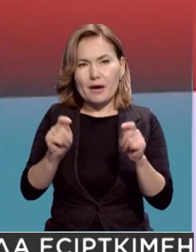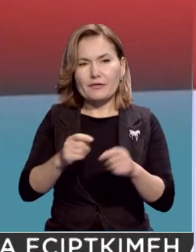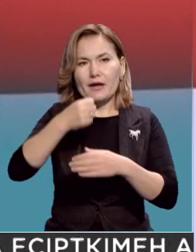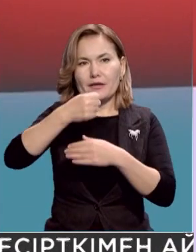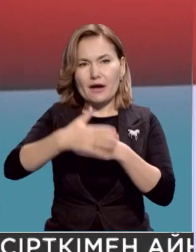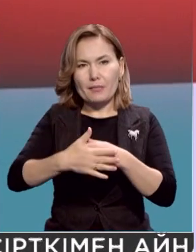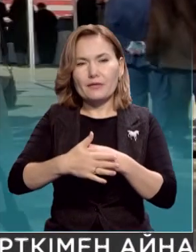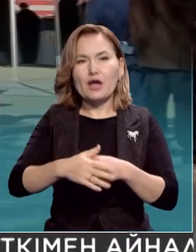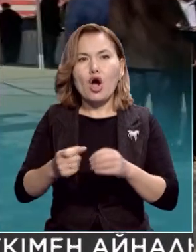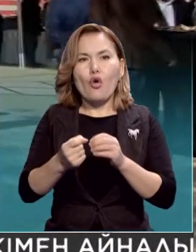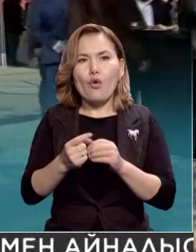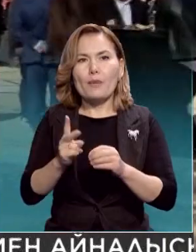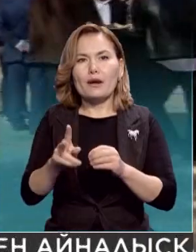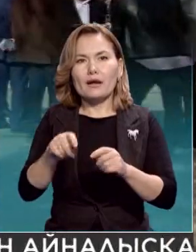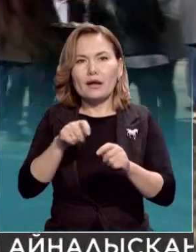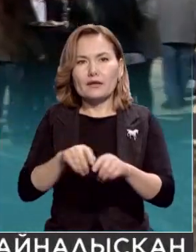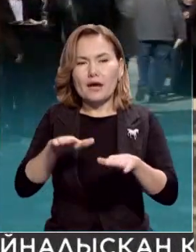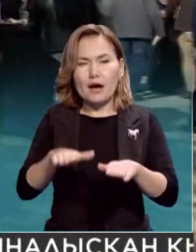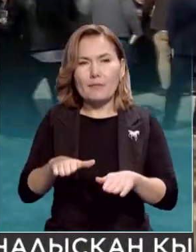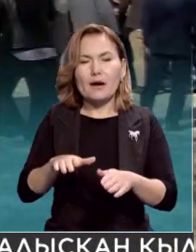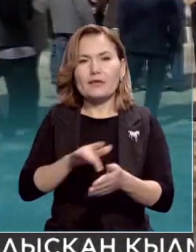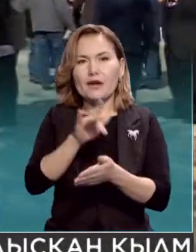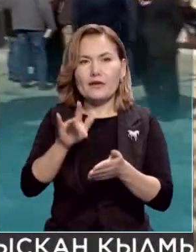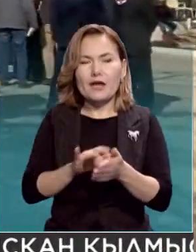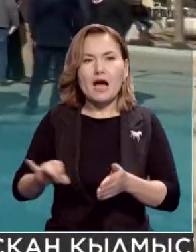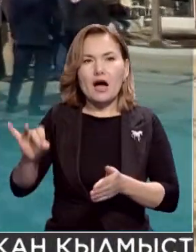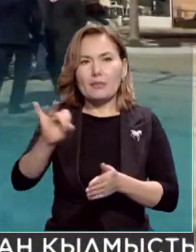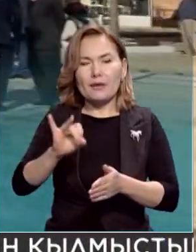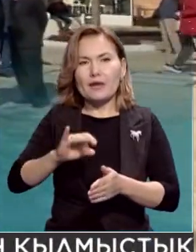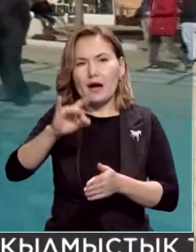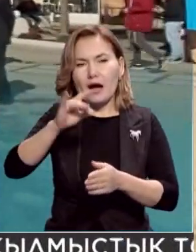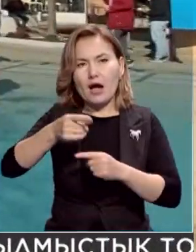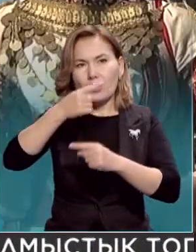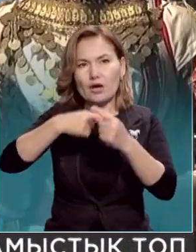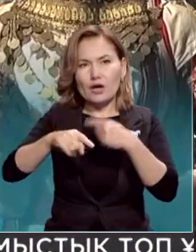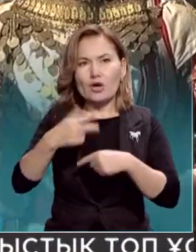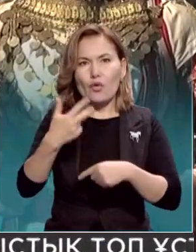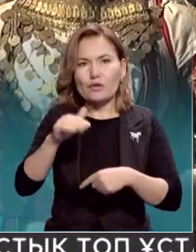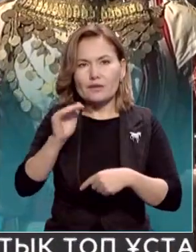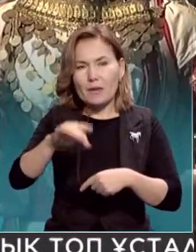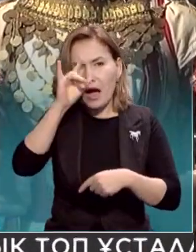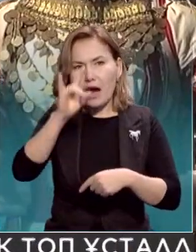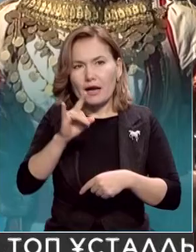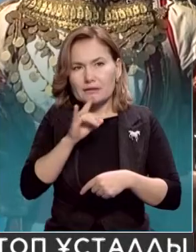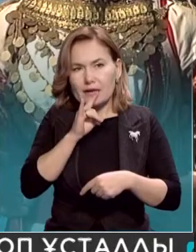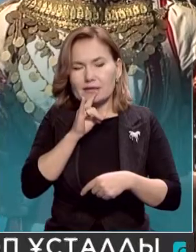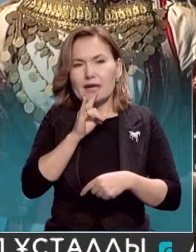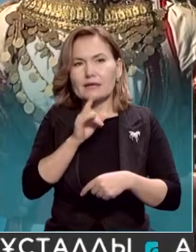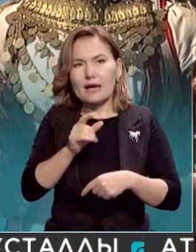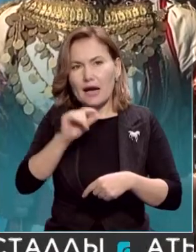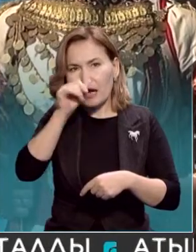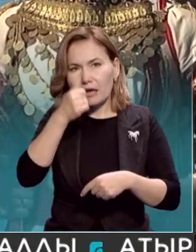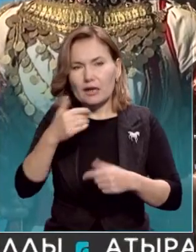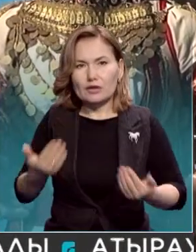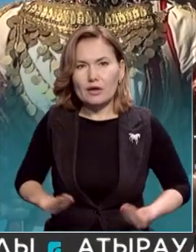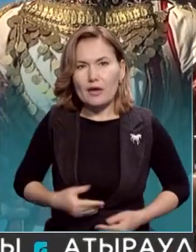астанасы Афинадан 11 шақырым жерде орналасқан шаһарда тарихи отанына оралған 30 мыңнан астам қазақстандық грек тұрады. Олар қазақ